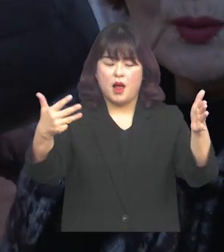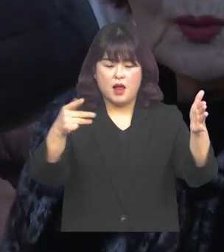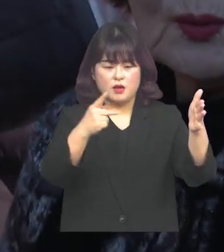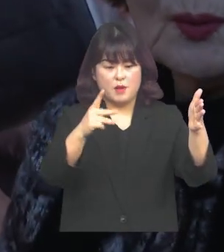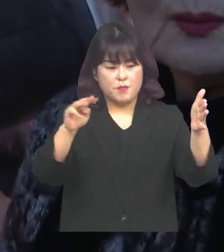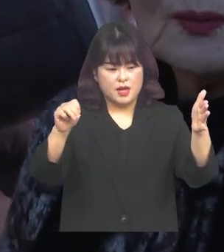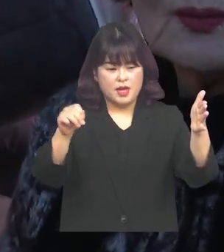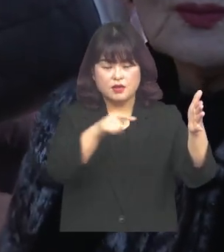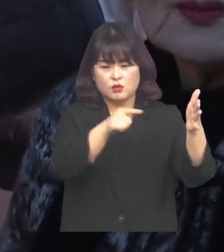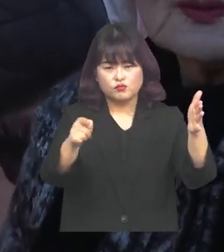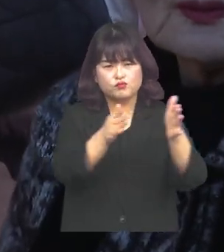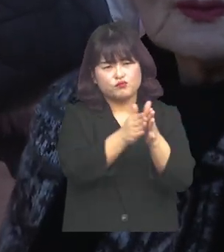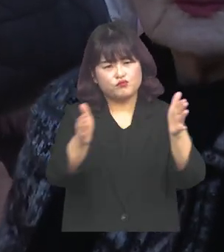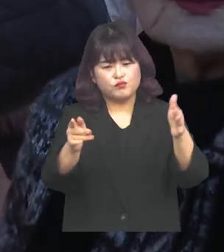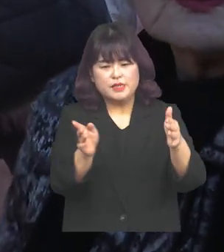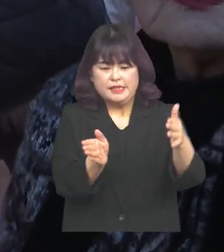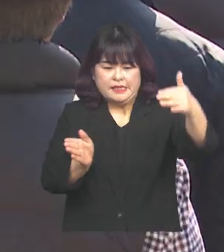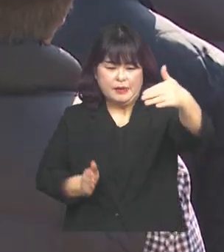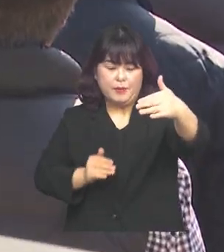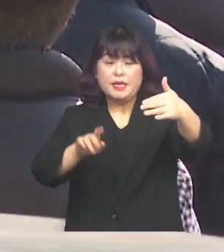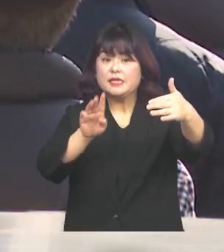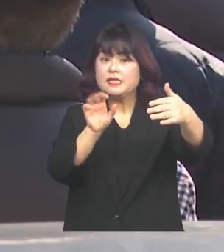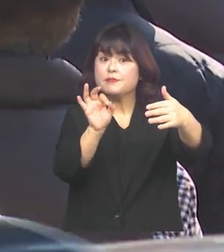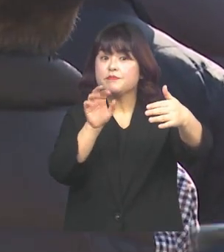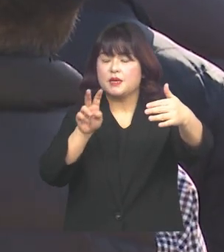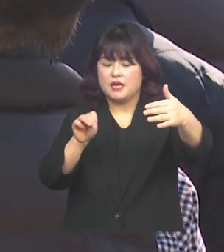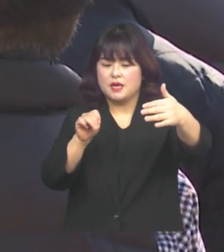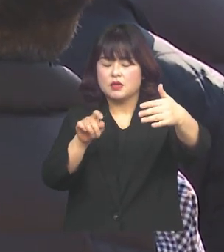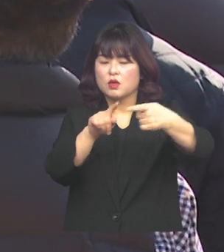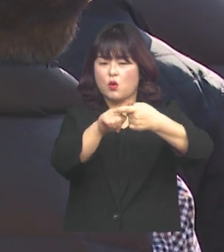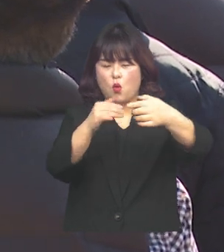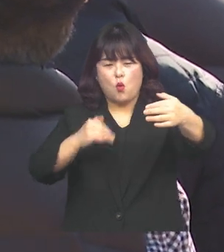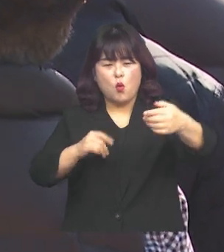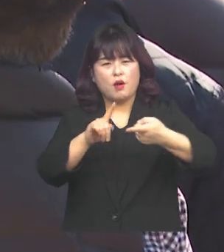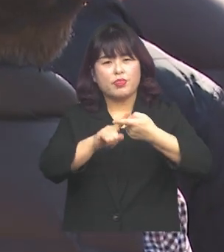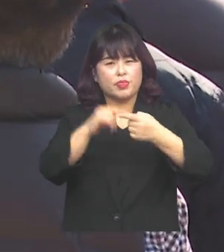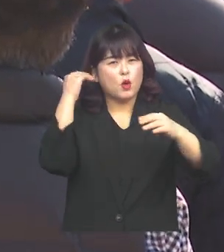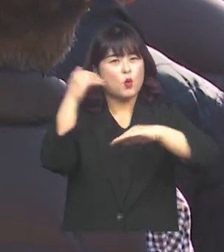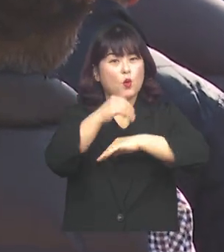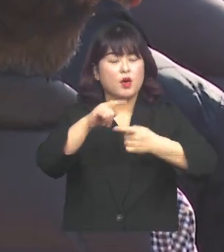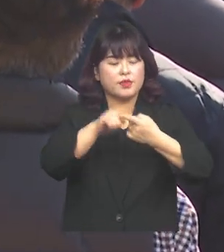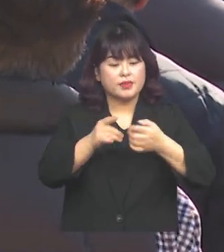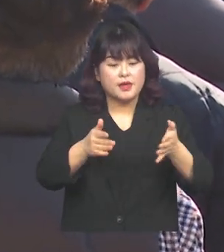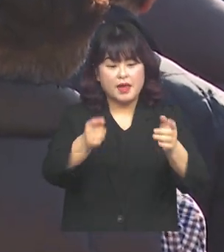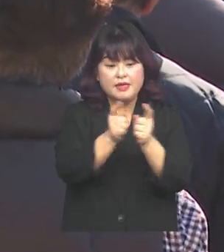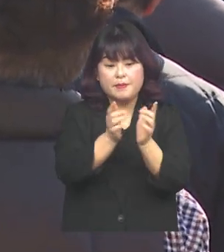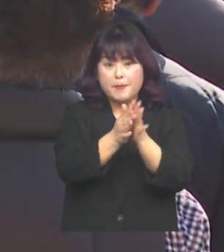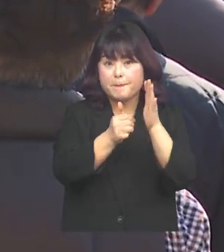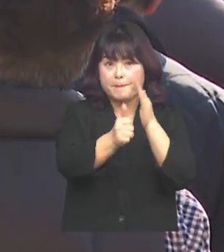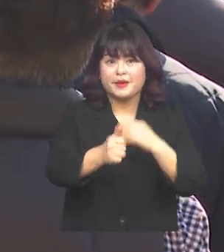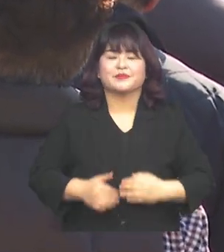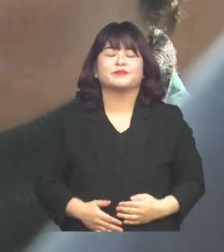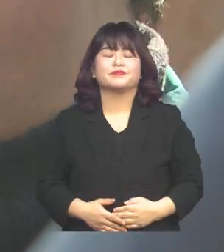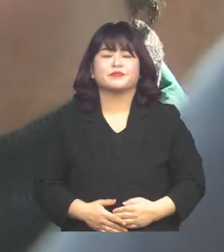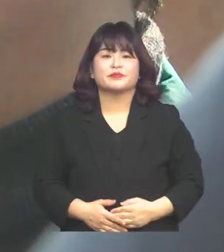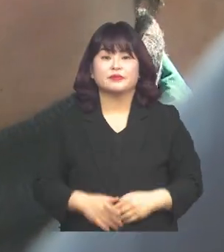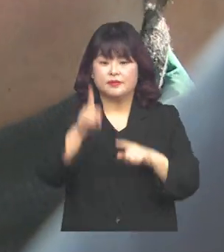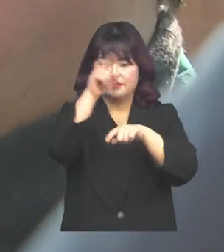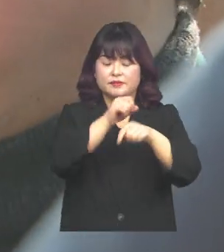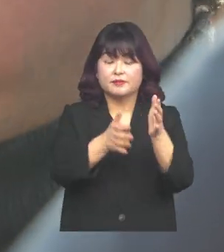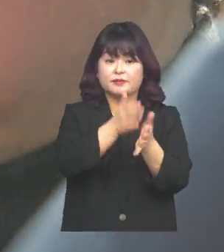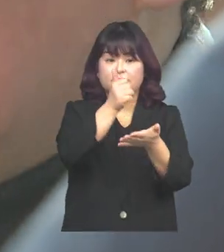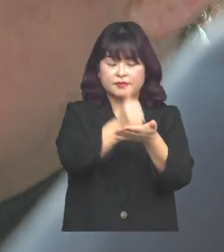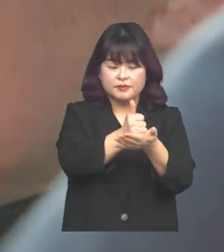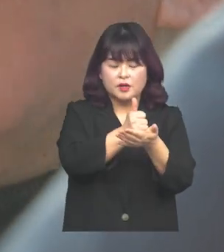2.58km, 폭 10m의 도로를 개설하는 용인도시계획도로 소일 67, 68호 개설 현장을 방문했습니다.